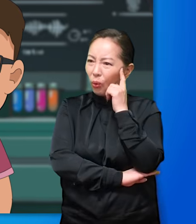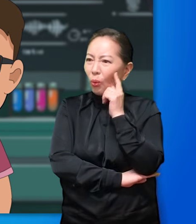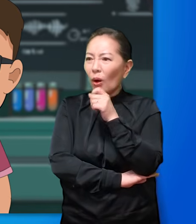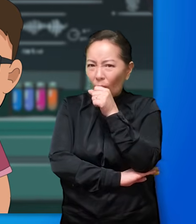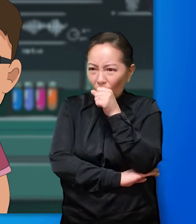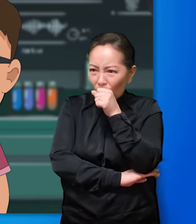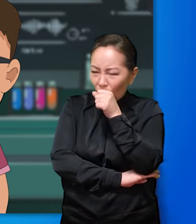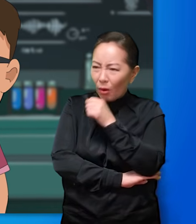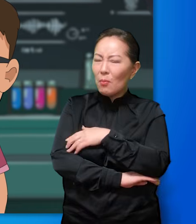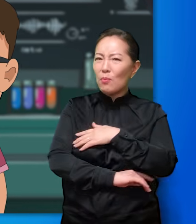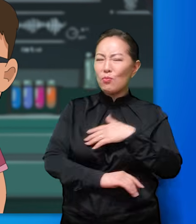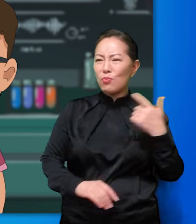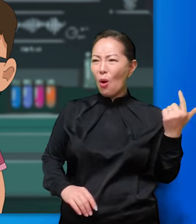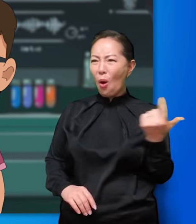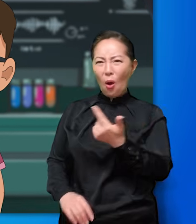Яа.